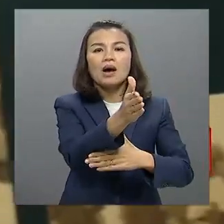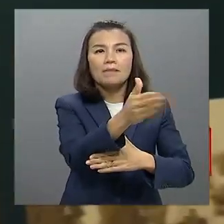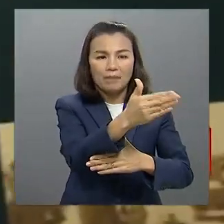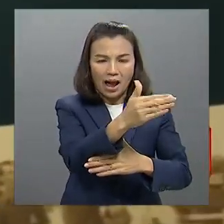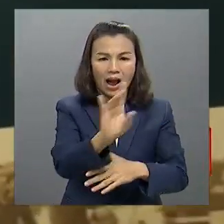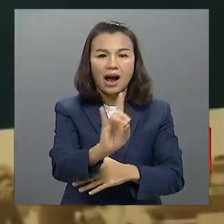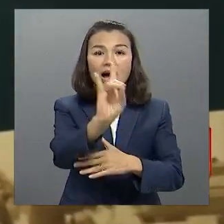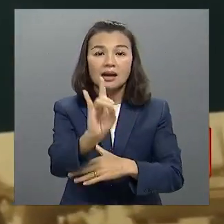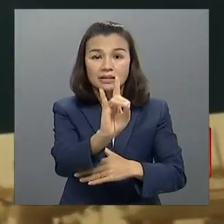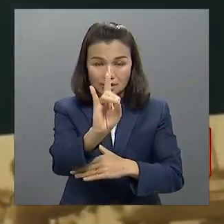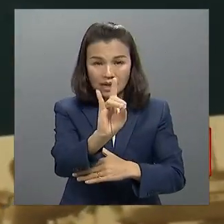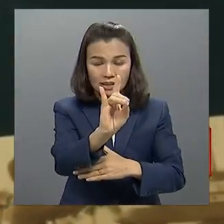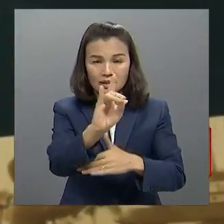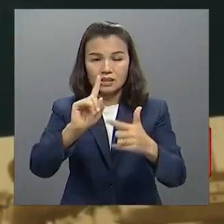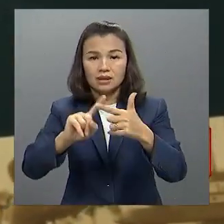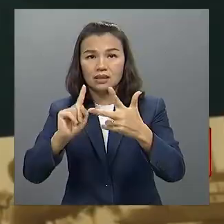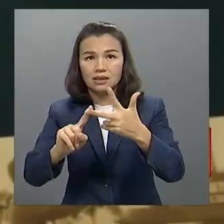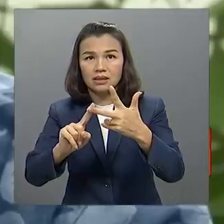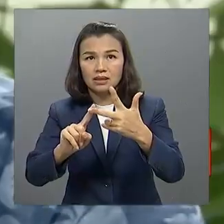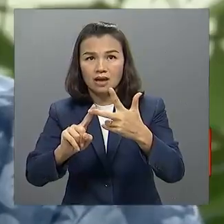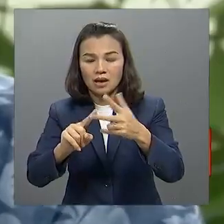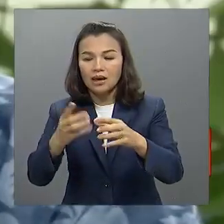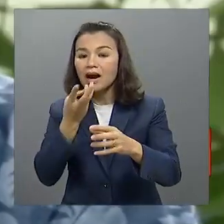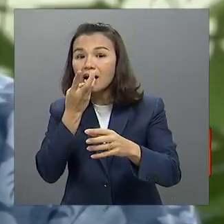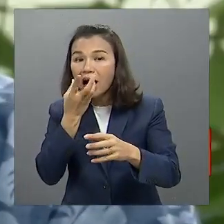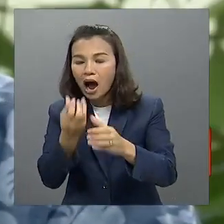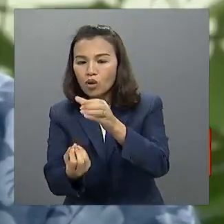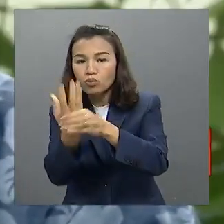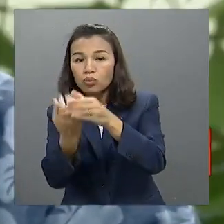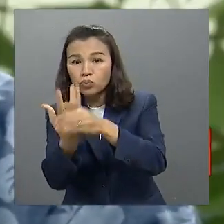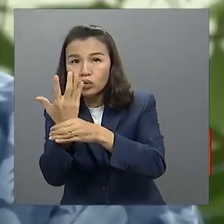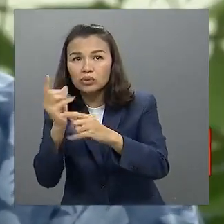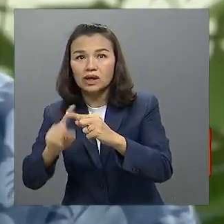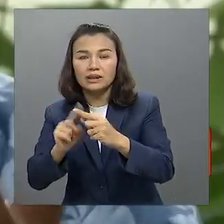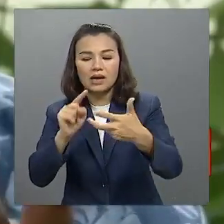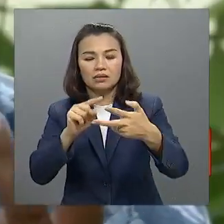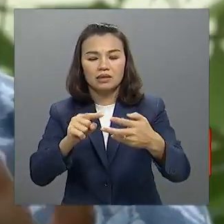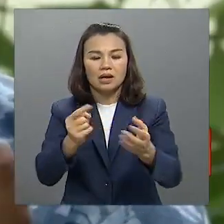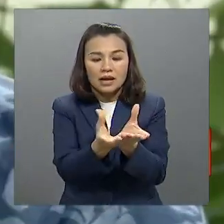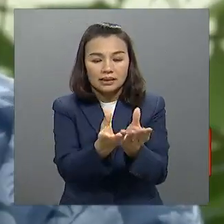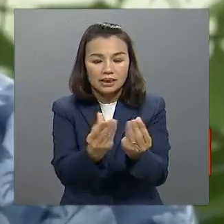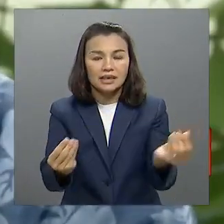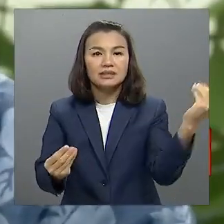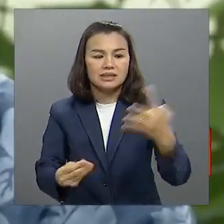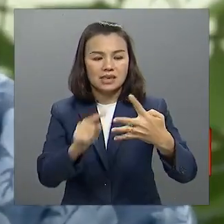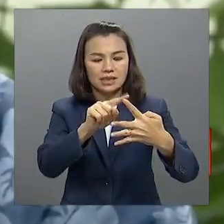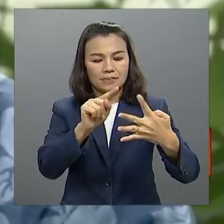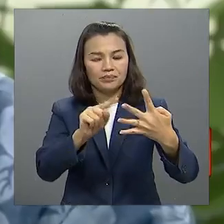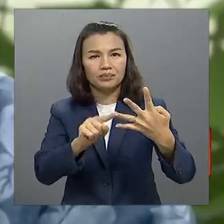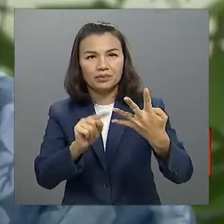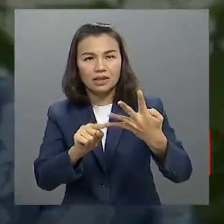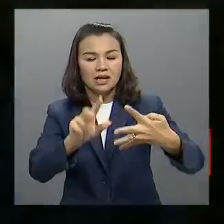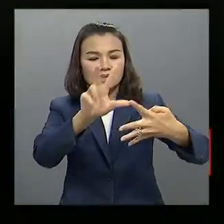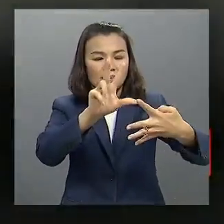แล้วก็มีกสิกรรมมีแบ่งกันเป็น4ส่วนนะครับ4ส่วนก็30 30 30 10